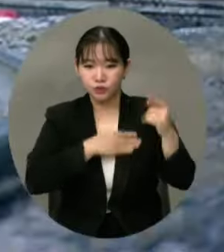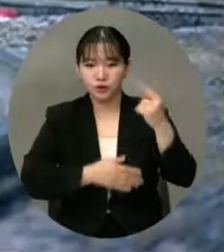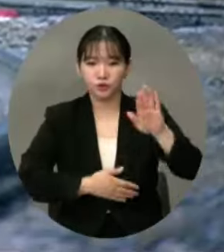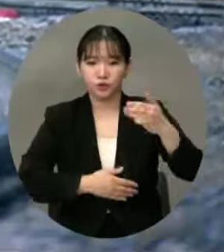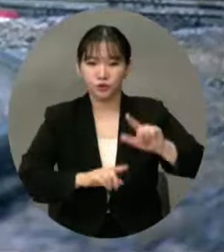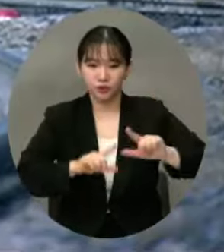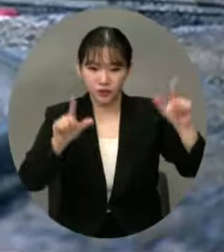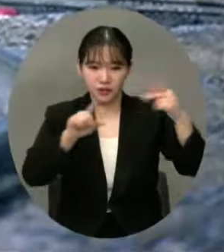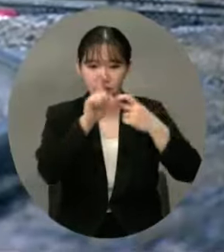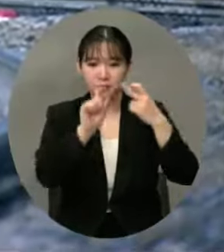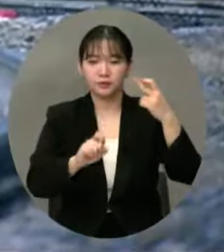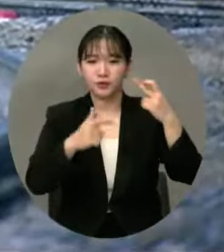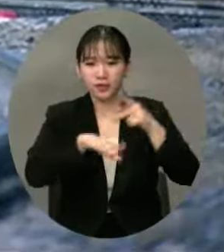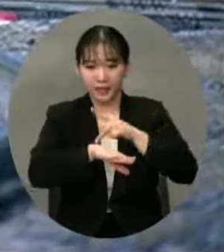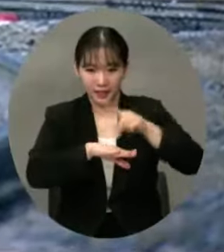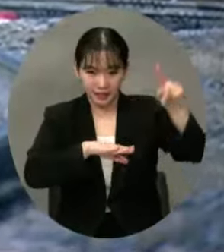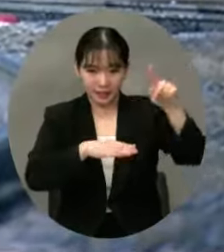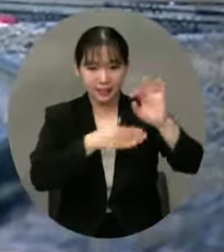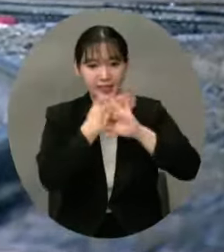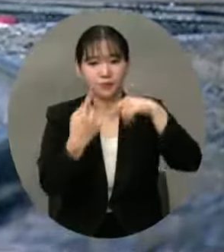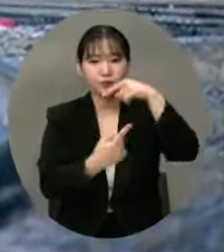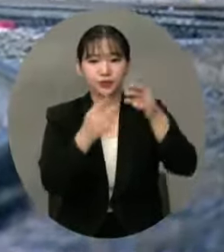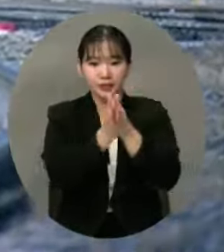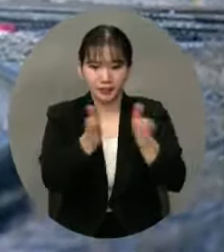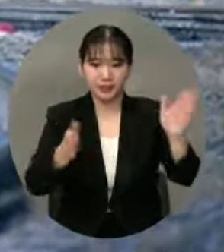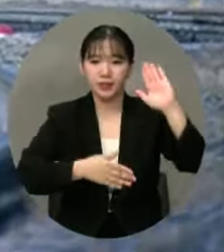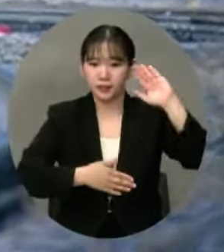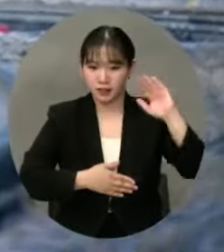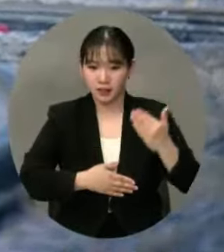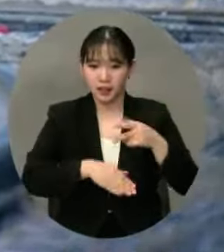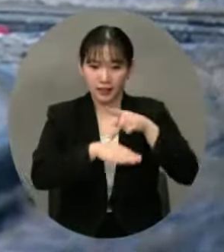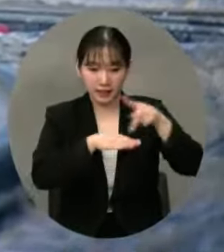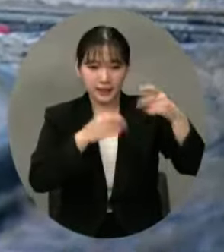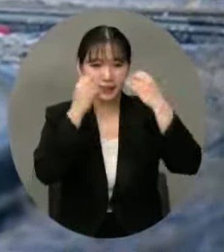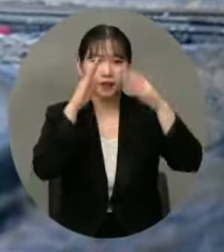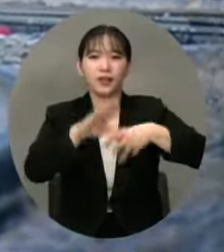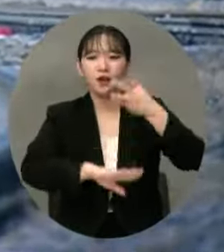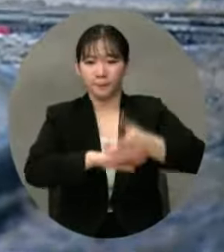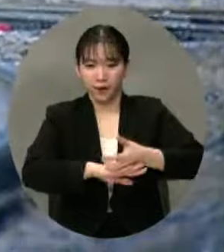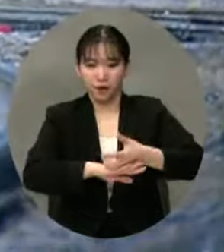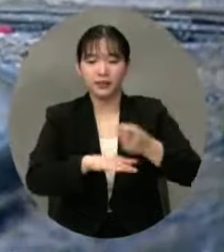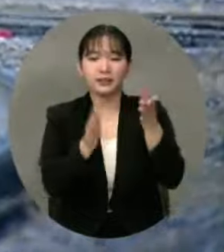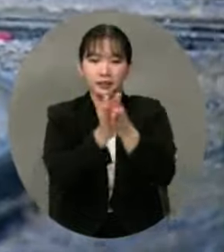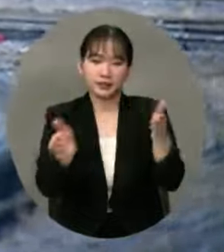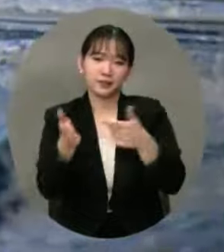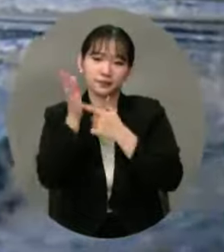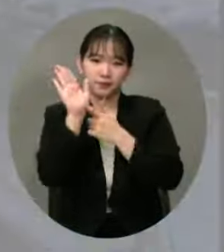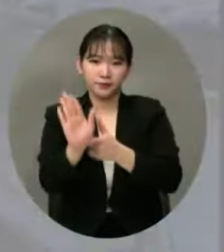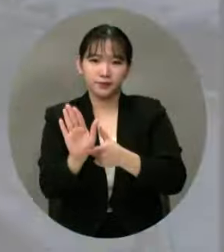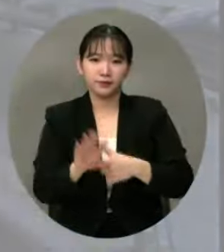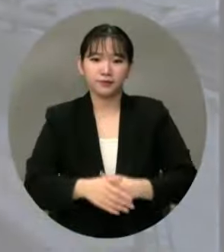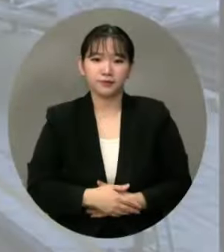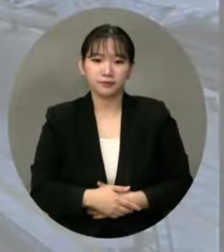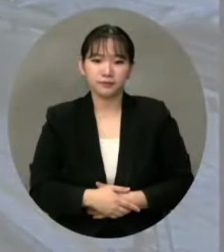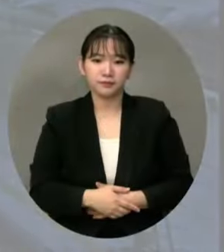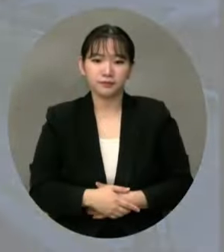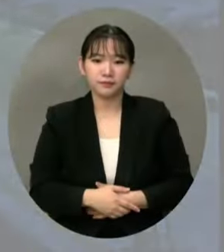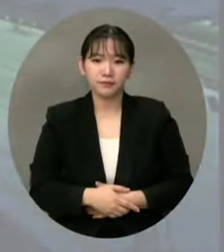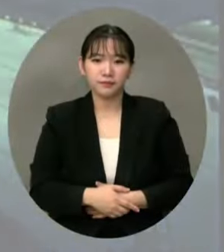1999년 12월 16일 KTX가 시험 운행에 돌입하게 되면서 KTX는 새로운 혁명, 그 시작을 알립니다.